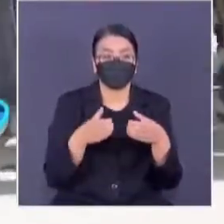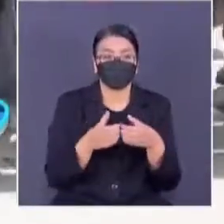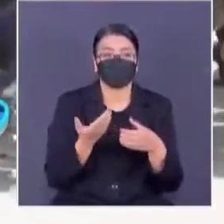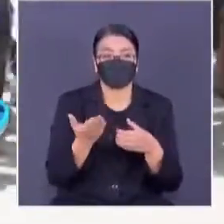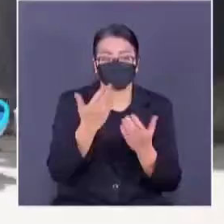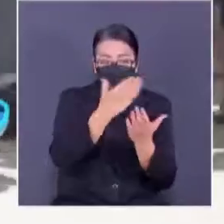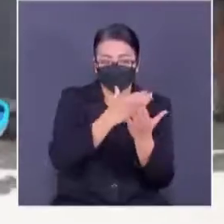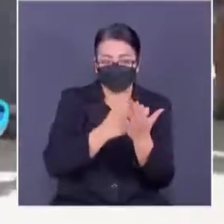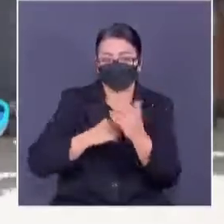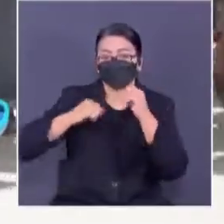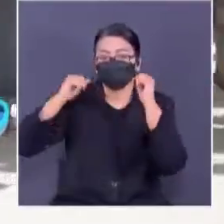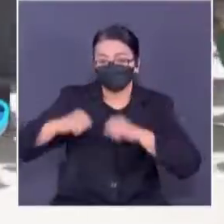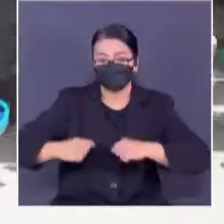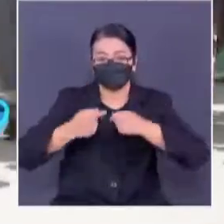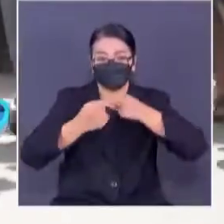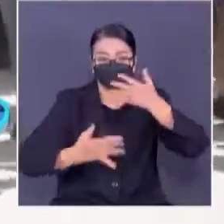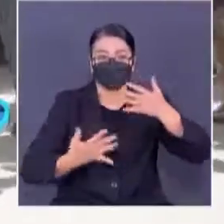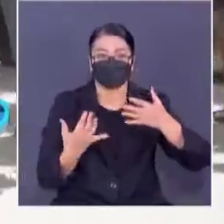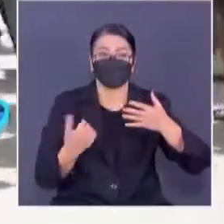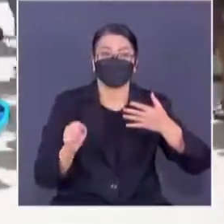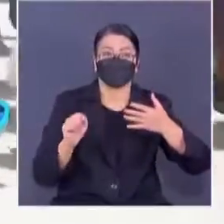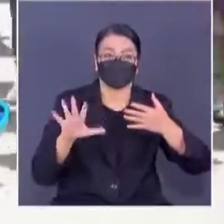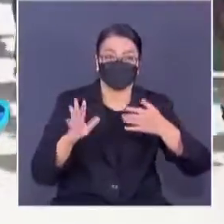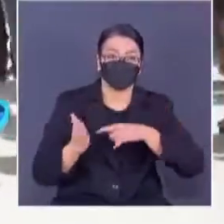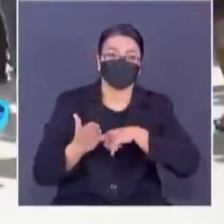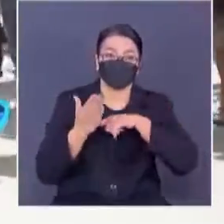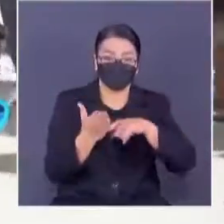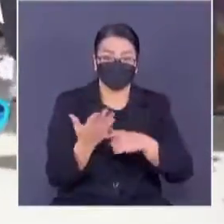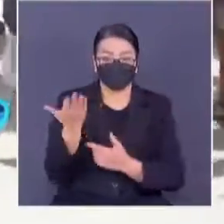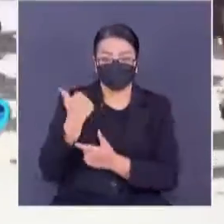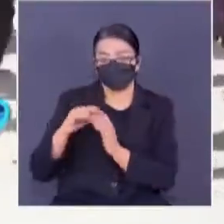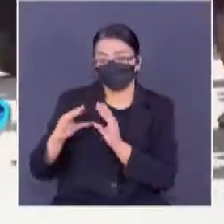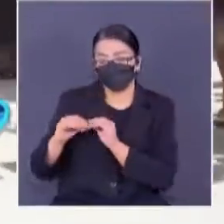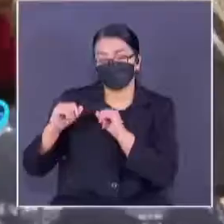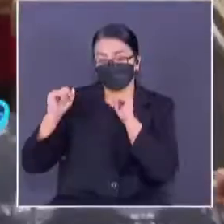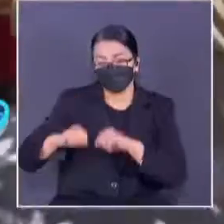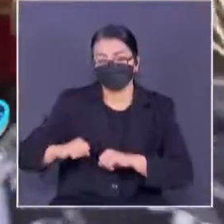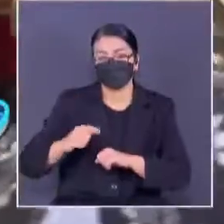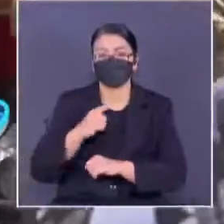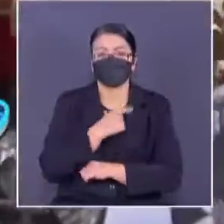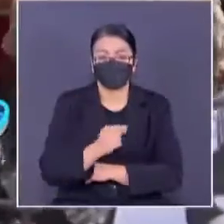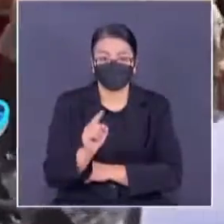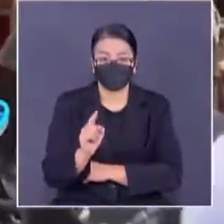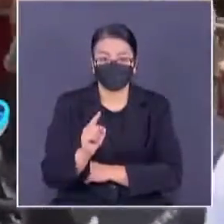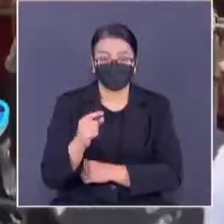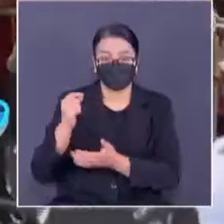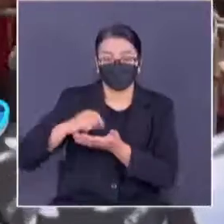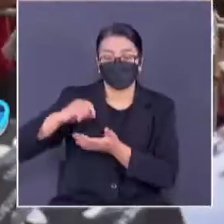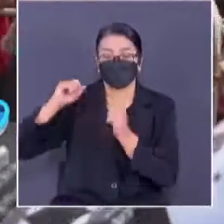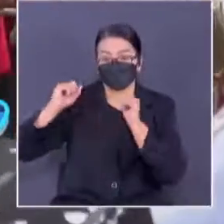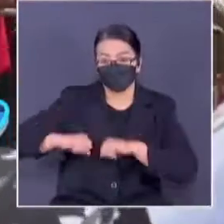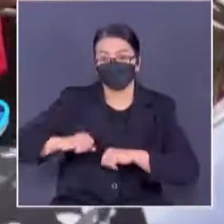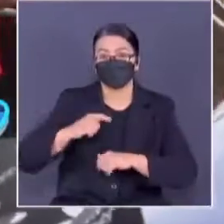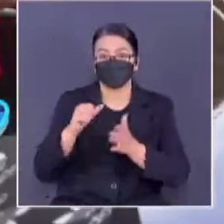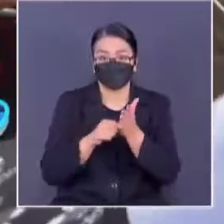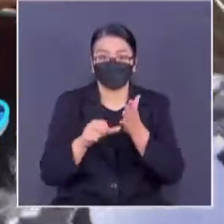ถึงมติคณะรัฐมนตรีที่ออกมาคือในการประชุมคณะรัฐมนตรีเมื่อวานนี้ครับมีมติเห็นชอบแนวทางการแก้ไ